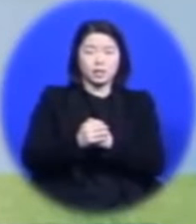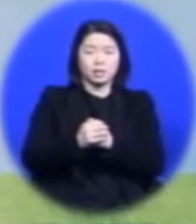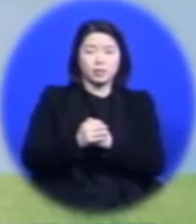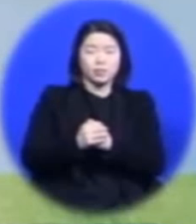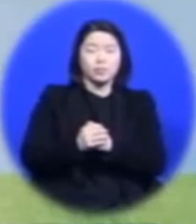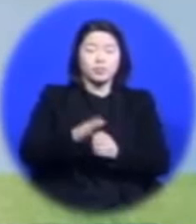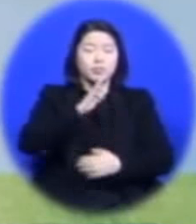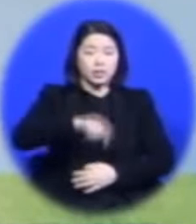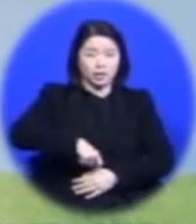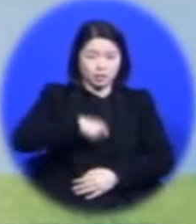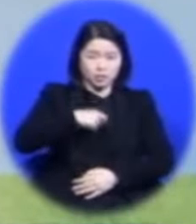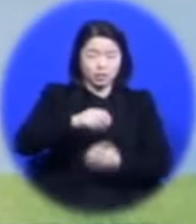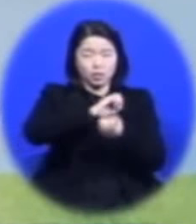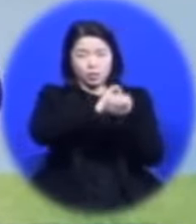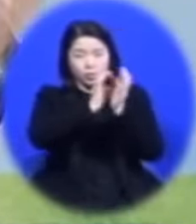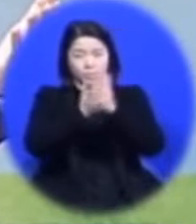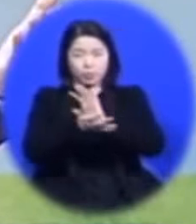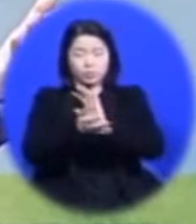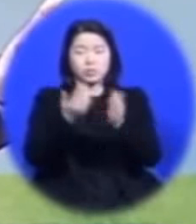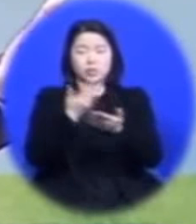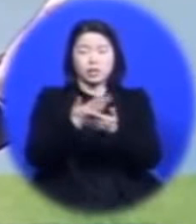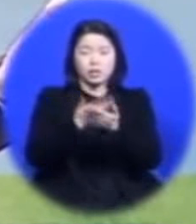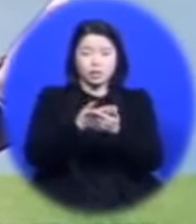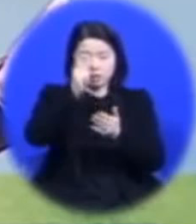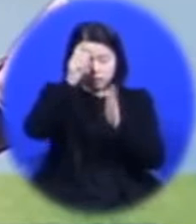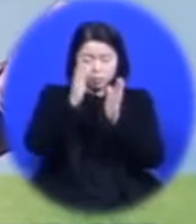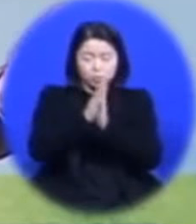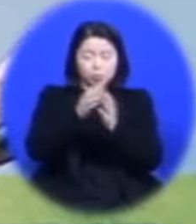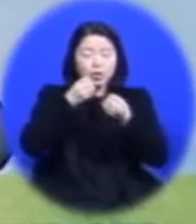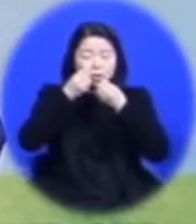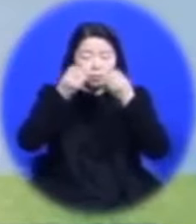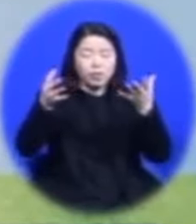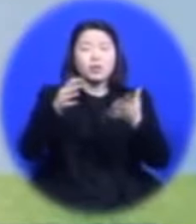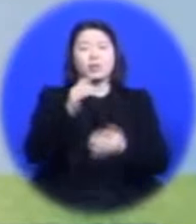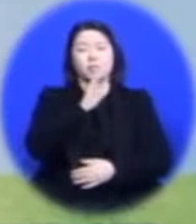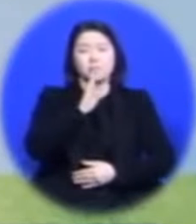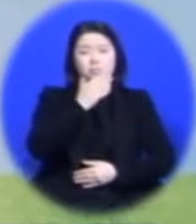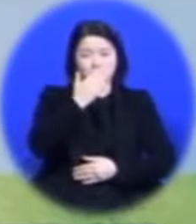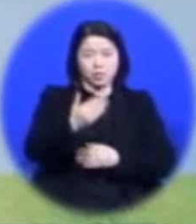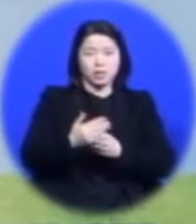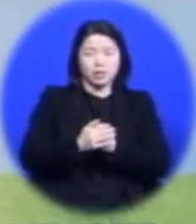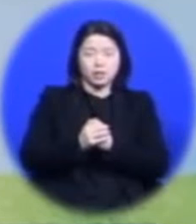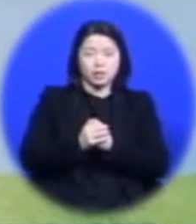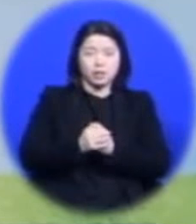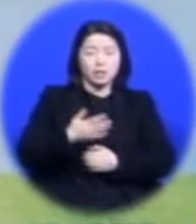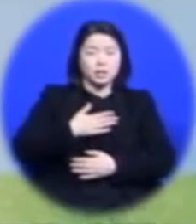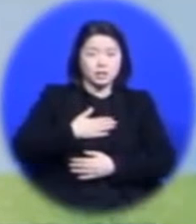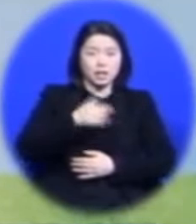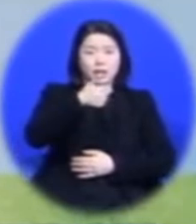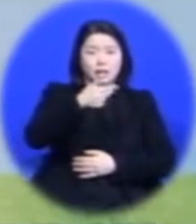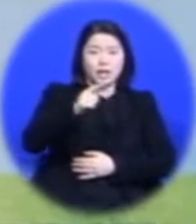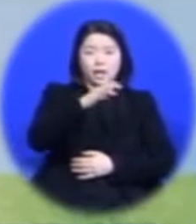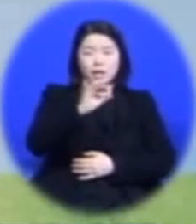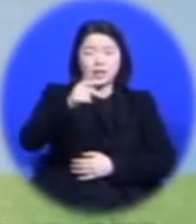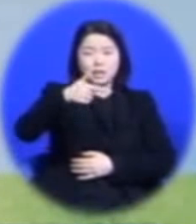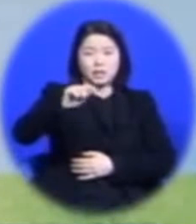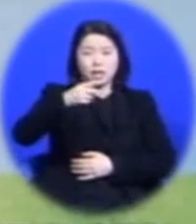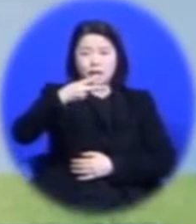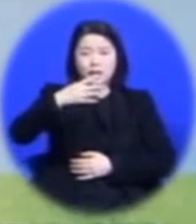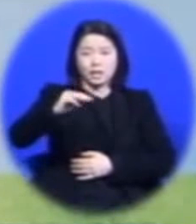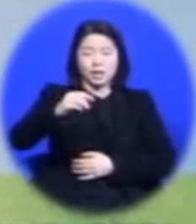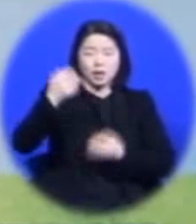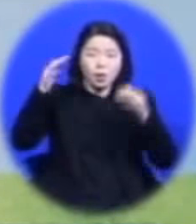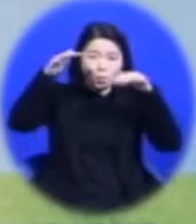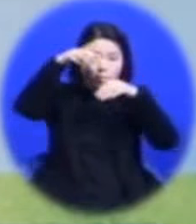정의가 꽃을 피우게 해 달라는 기도가 나오는 겁니다 제가 나이가라 폭포를 처음가 보았을